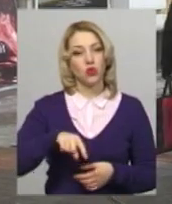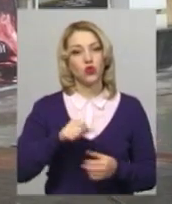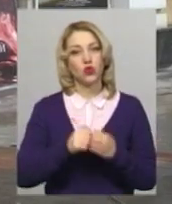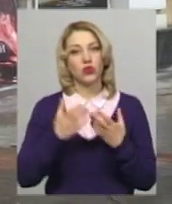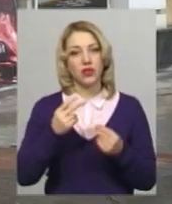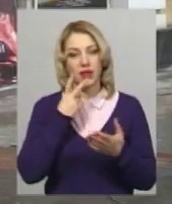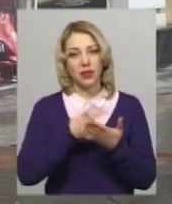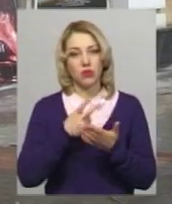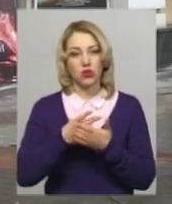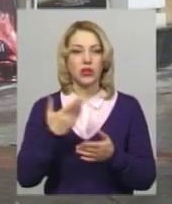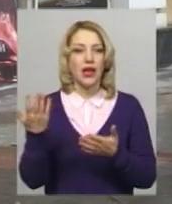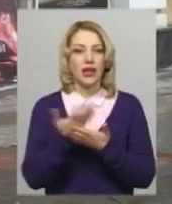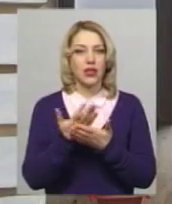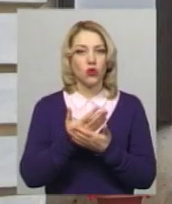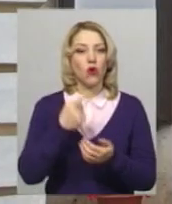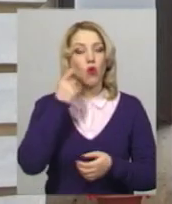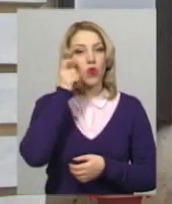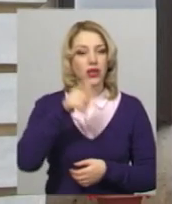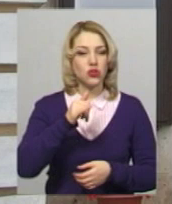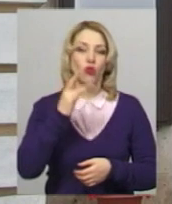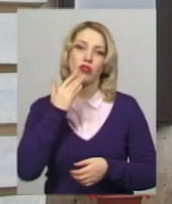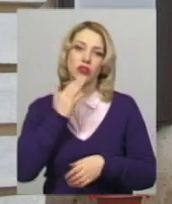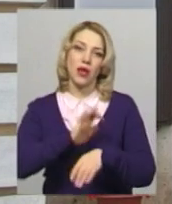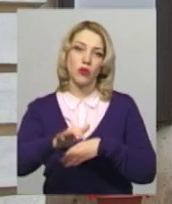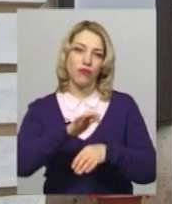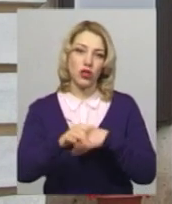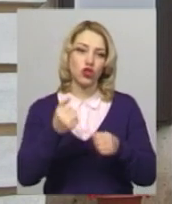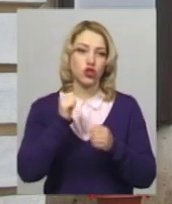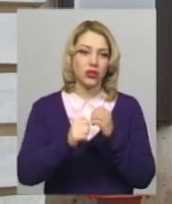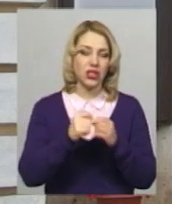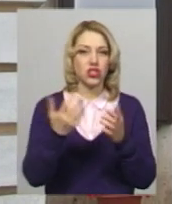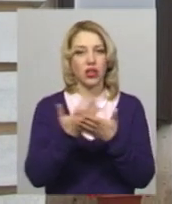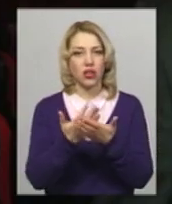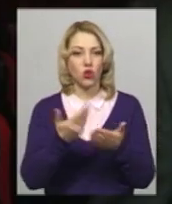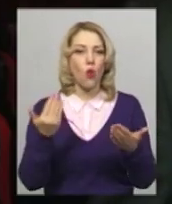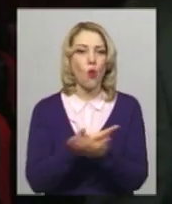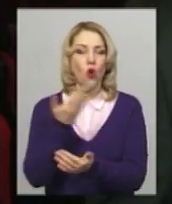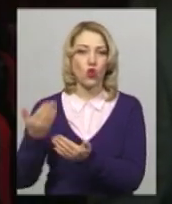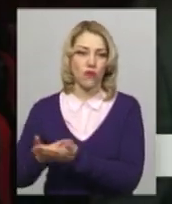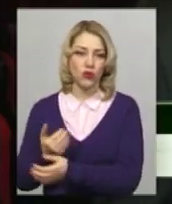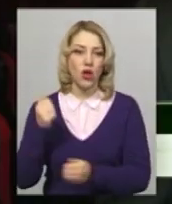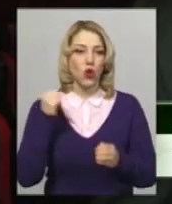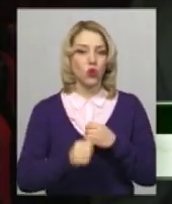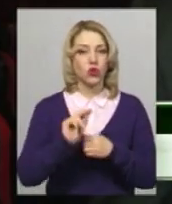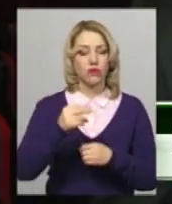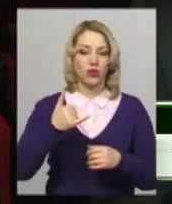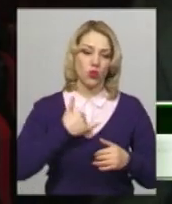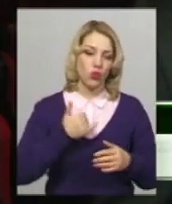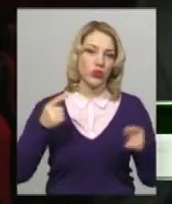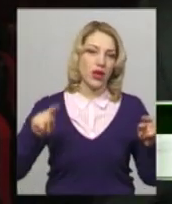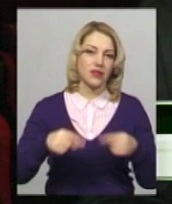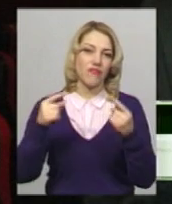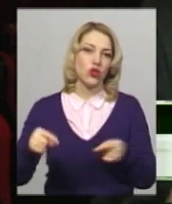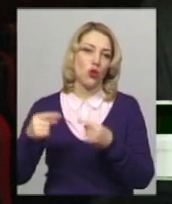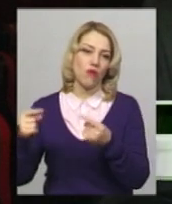демонструють стрічки українського та іноземного виробництва. Щотижня репертуар фільмів оновлюється. Кожен четвер у нас відновлюється репертуар